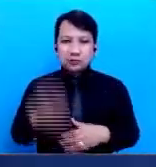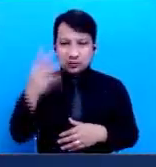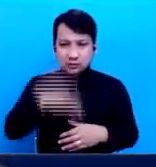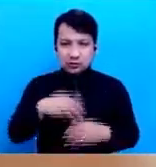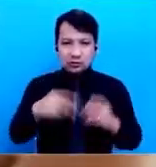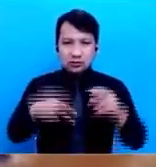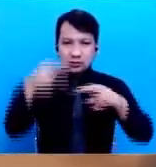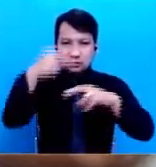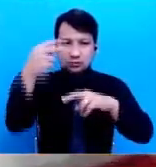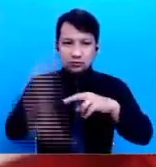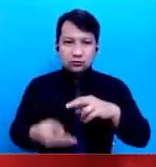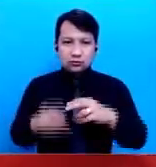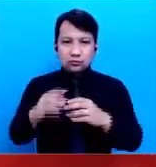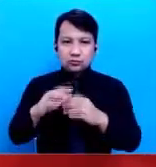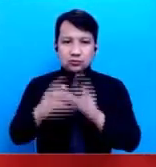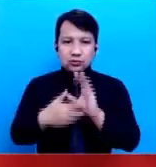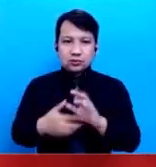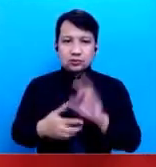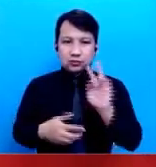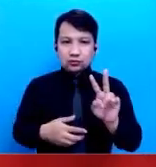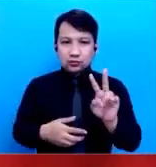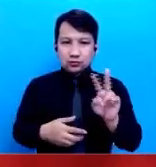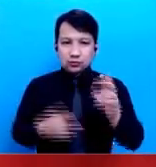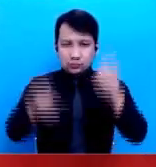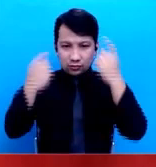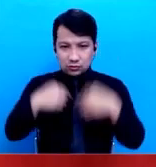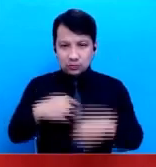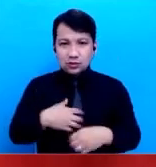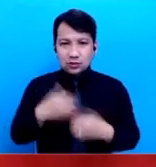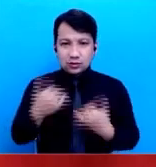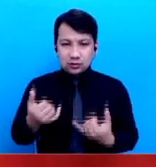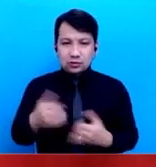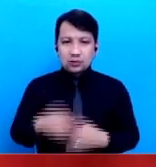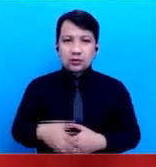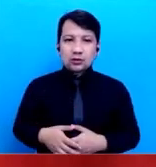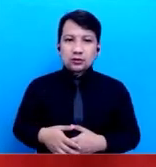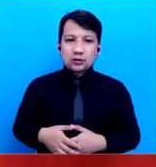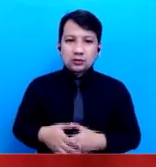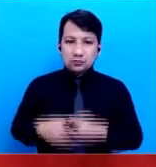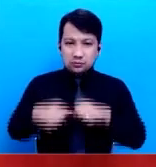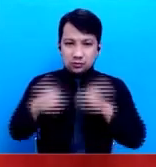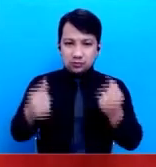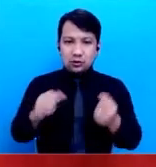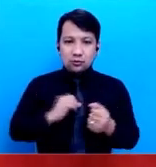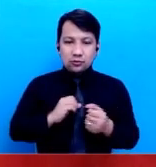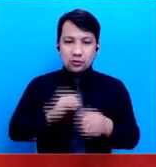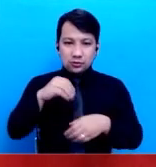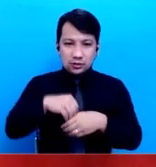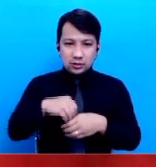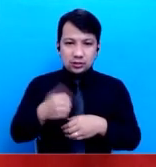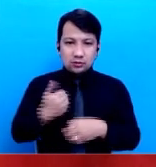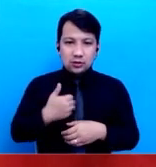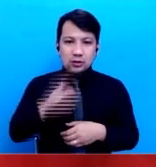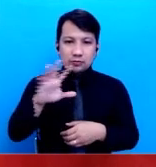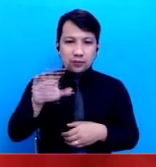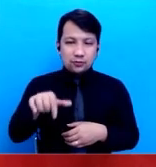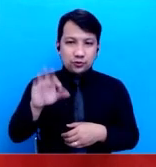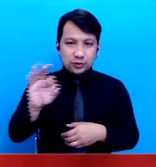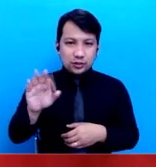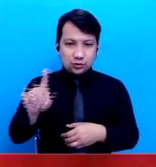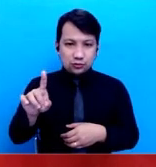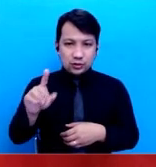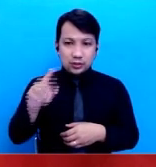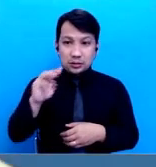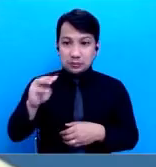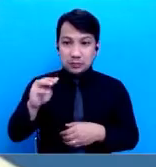Tournament. May dalawa na siyang ginto ngayong season at na-break pa niya ang kanyang indoor record na 5.91 meters sa huli